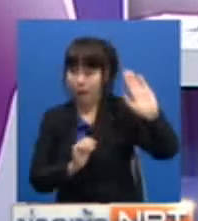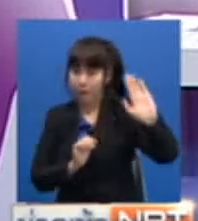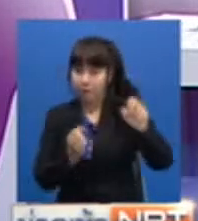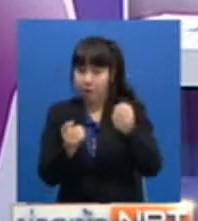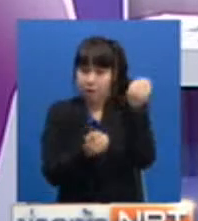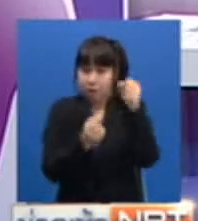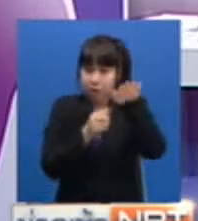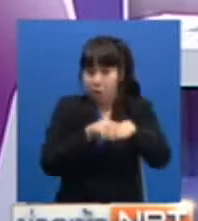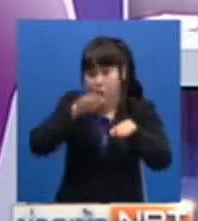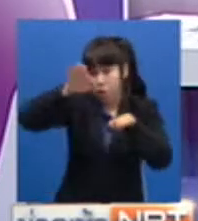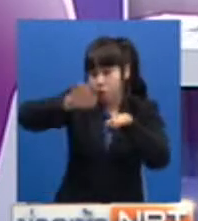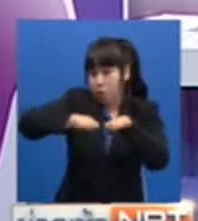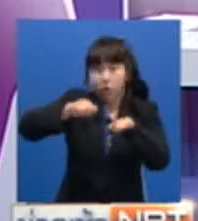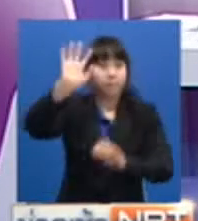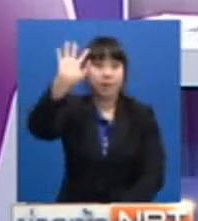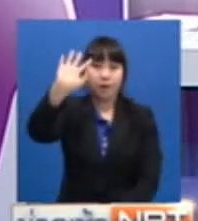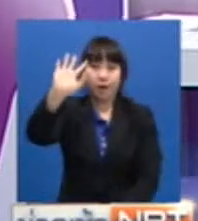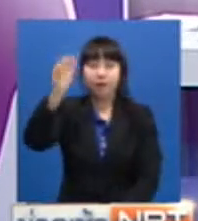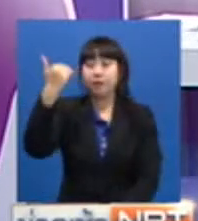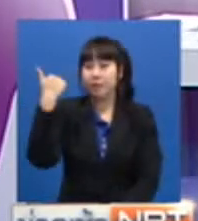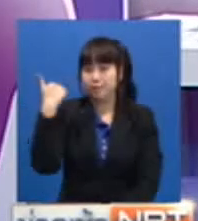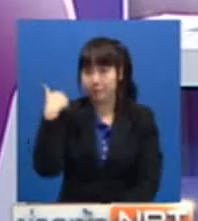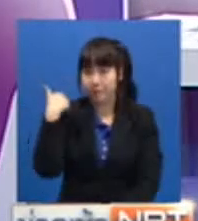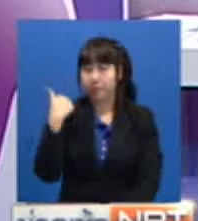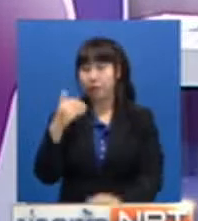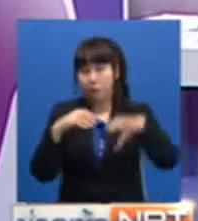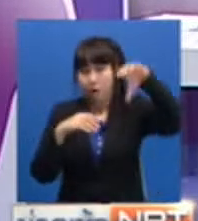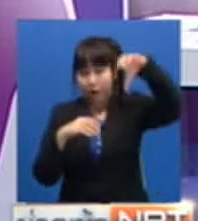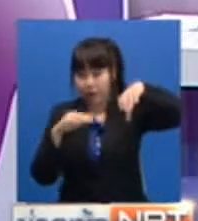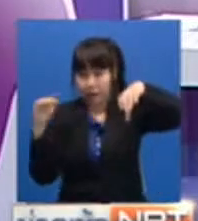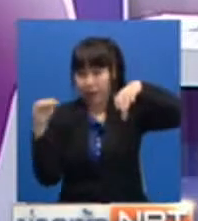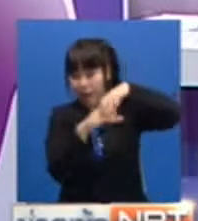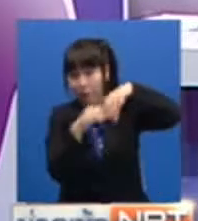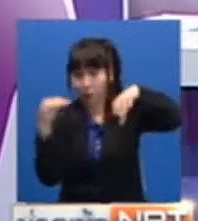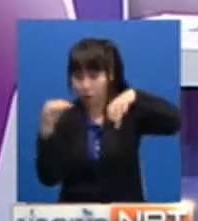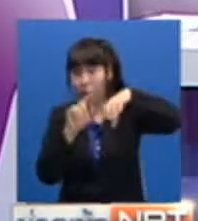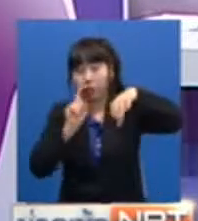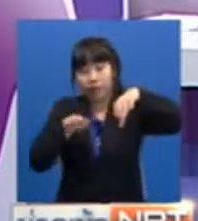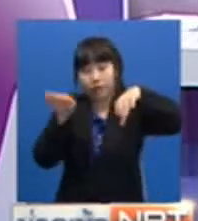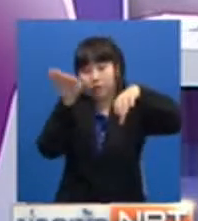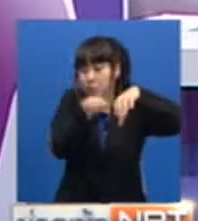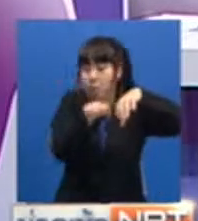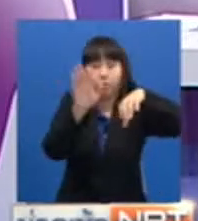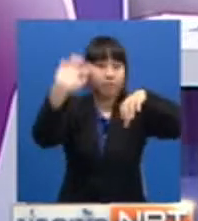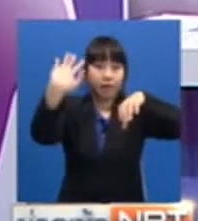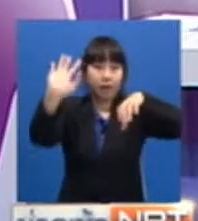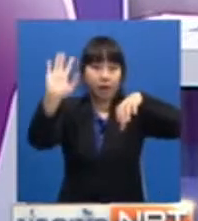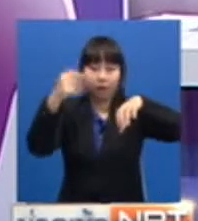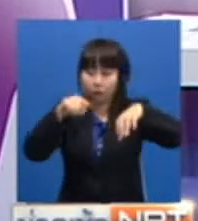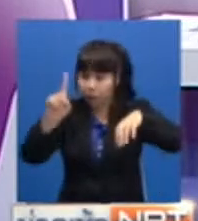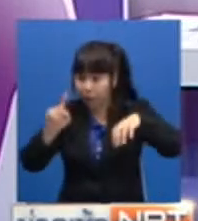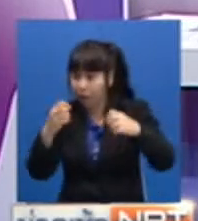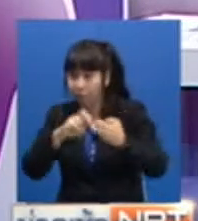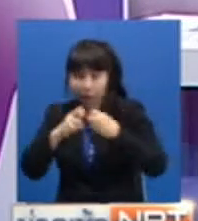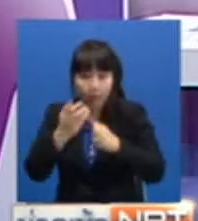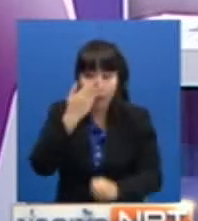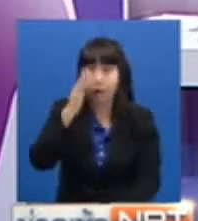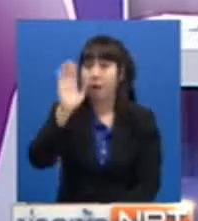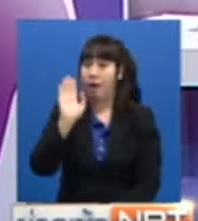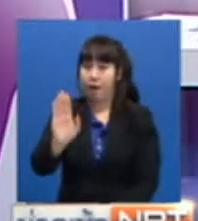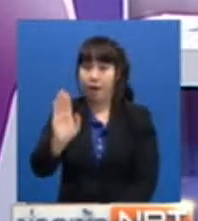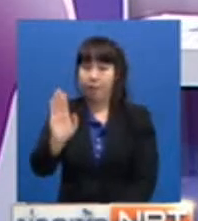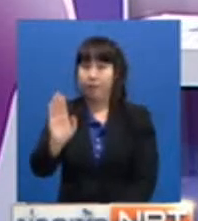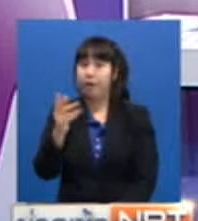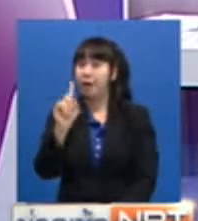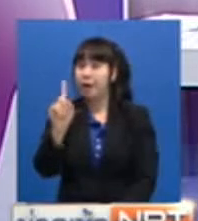จากนี้ยังมีส่วนในตรงปากทางเข้าออกอาคารเนี่ยก็ห้ามจอดด้วยกันนะคะแล้วก็ในที่ขับขานด้วยแล้วอีกจุดหนึ่งก็คือใกล้ป้